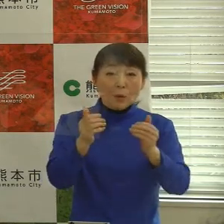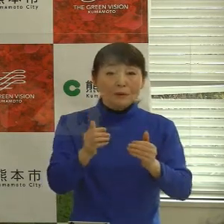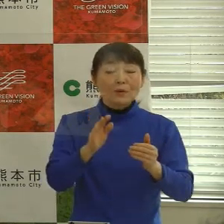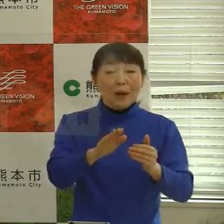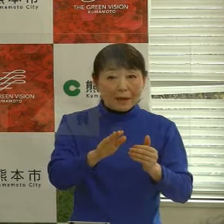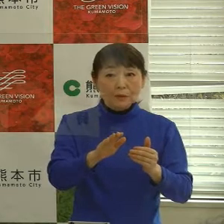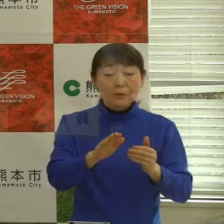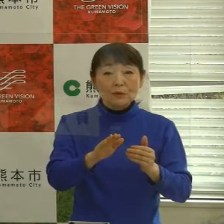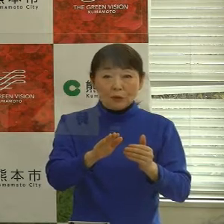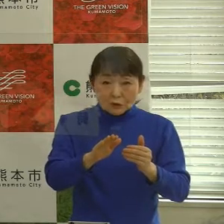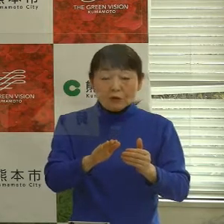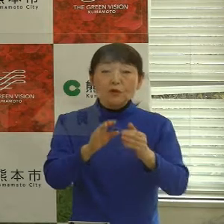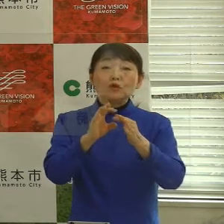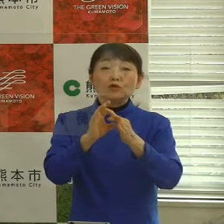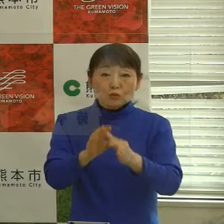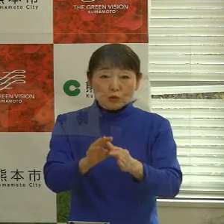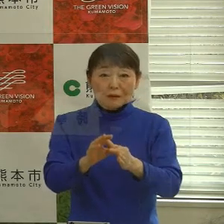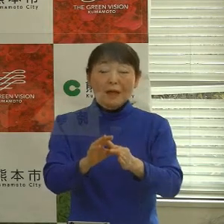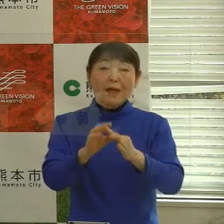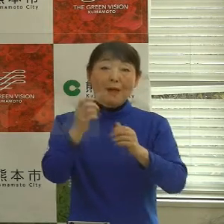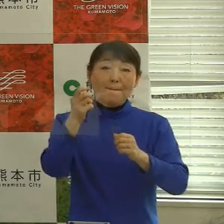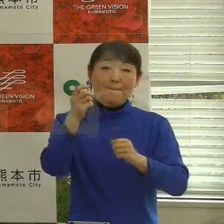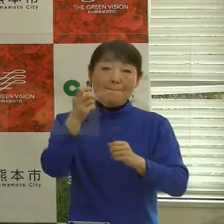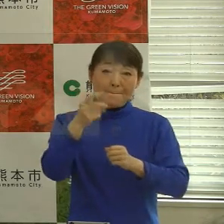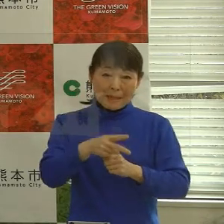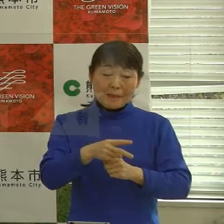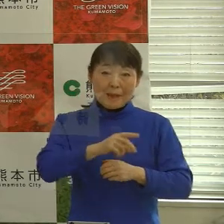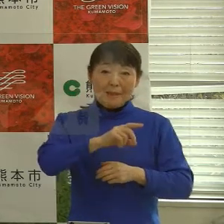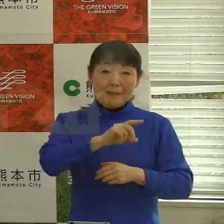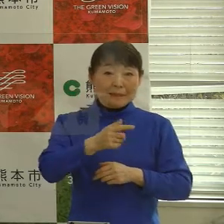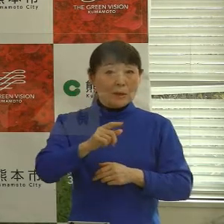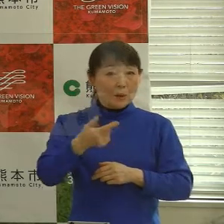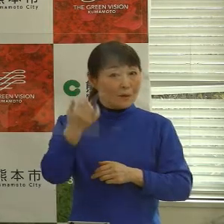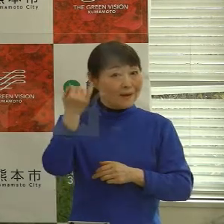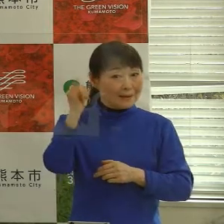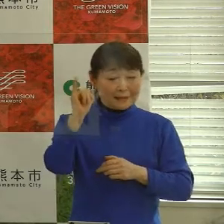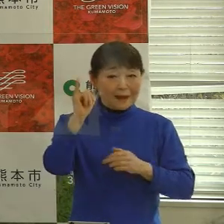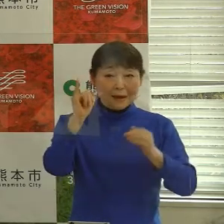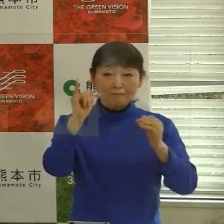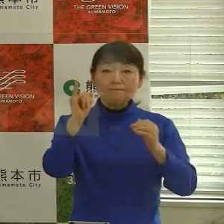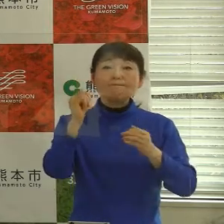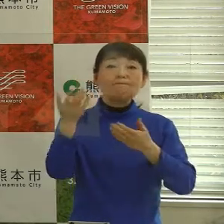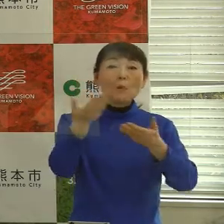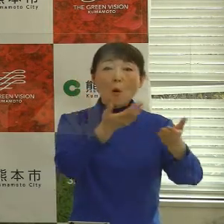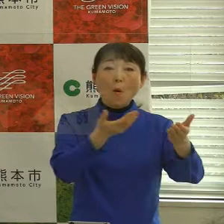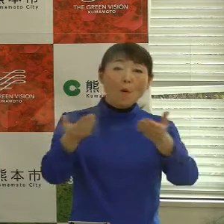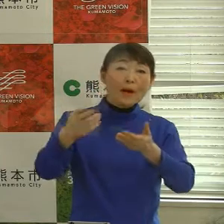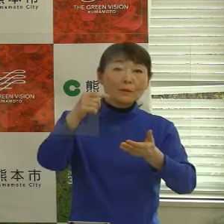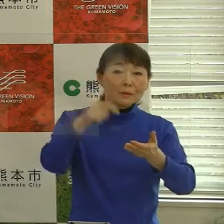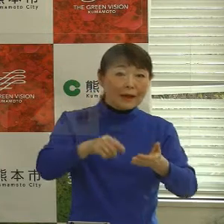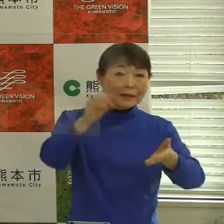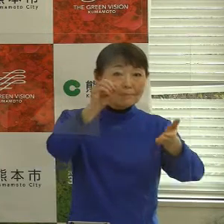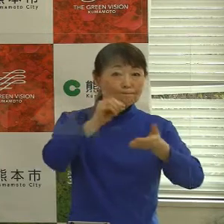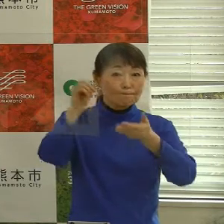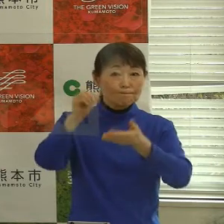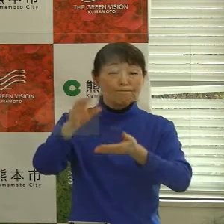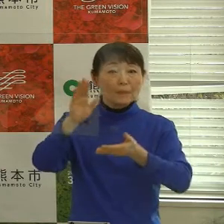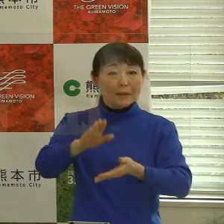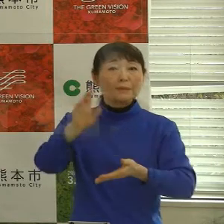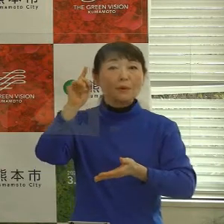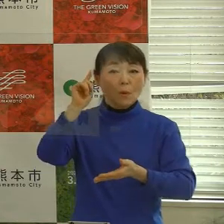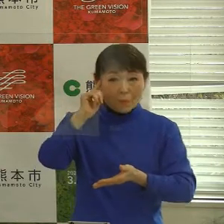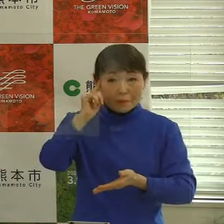とかいうことについてはですね、またいろいろな意見交換の中でもですね、出されていくものだというふうに思っています